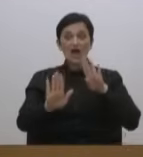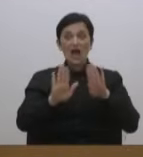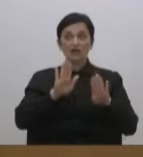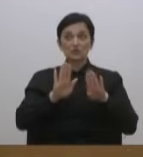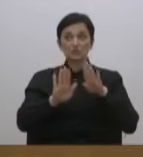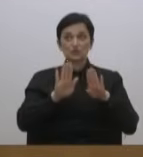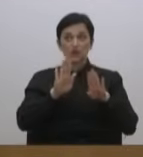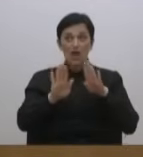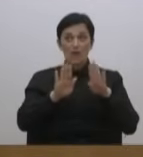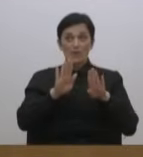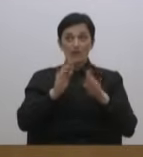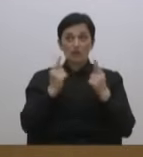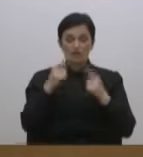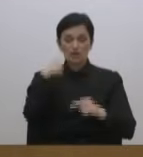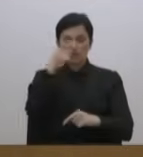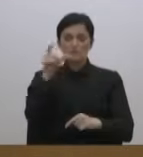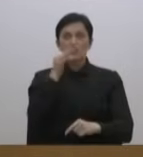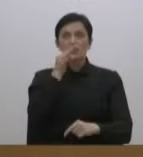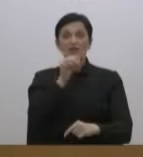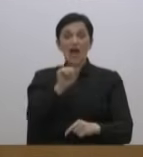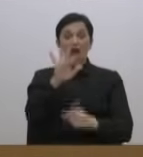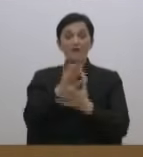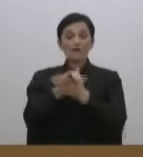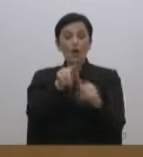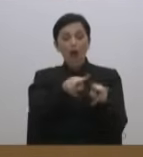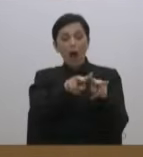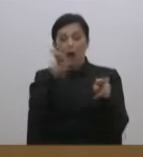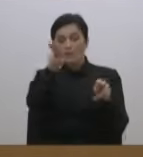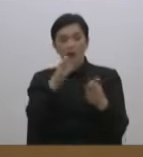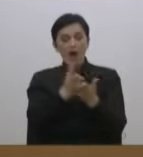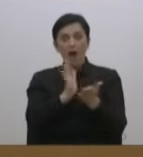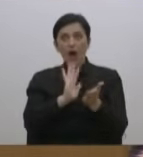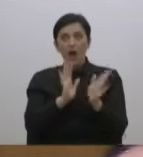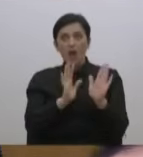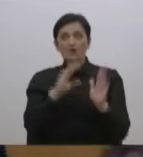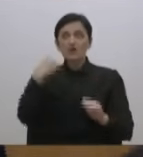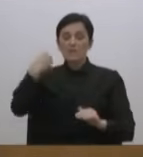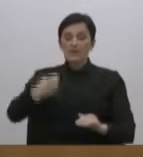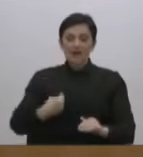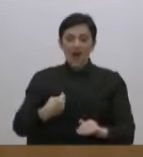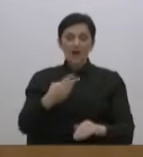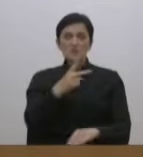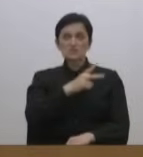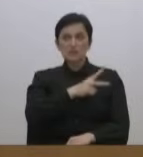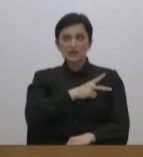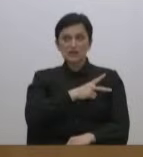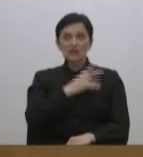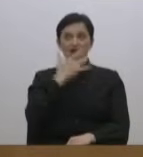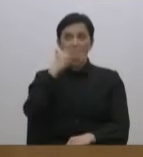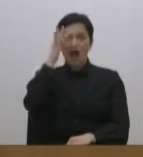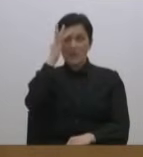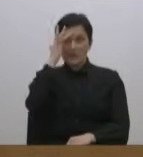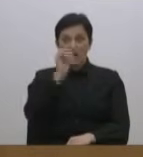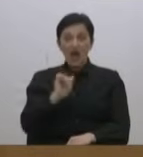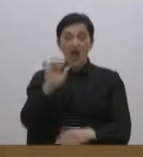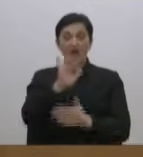ხელმძღვანელებმა, ხელმძღვანელი თანამდებობის პირებმა გითხრეს, რომ ევროკავშირთან ანალოგი არ აქვს. ფრანგებმაც, ბრიტანელებმაც,